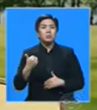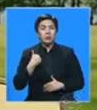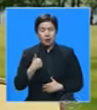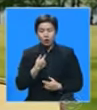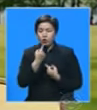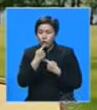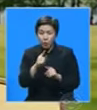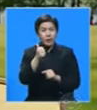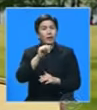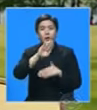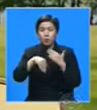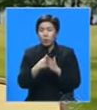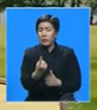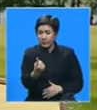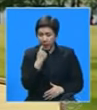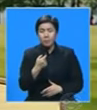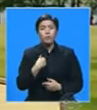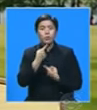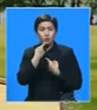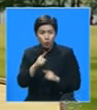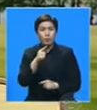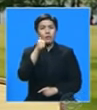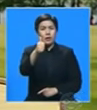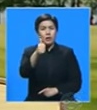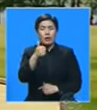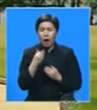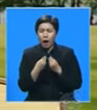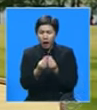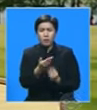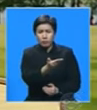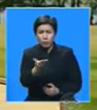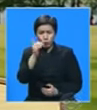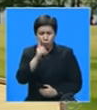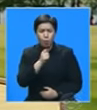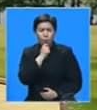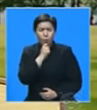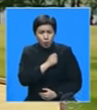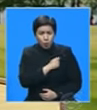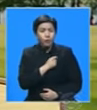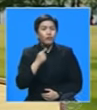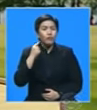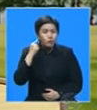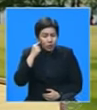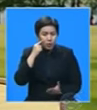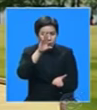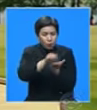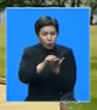โดยเพราะช่วงนี้เราตอบท่านได้ทุกเรื่องนะครับแต่ขอให้ท่านพยายามอดทนฟังข้อเท็จจริงก่อนแต่ท่านจะให้เราช่วยอะไรก็ว่ามาอีกทีถ้าท่าน